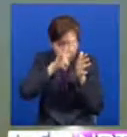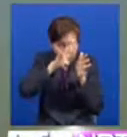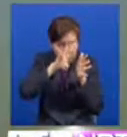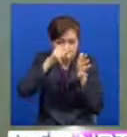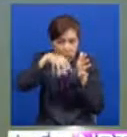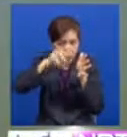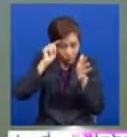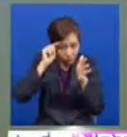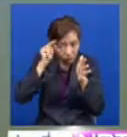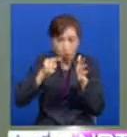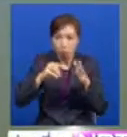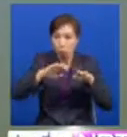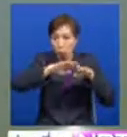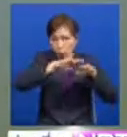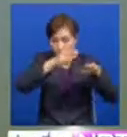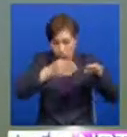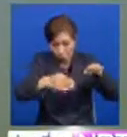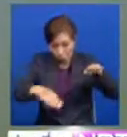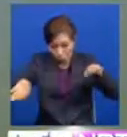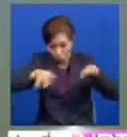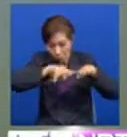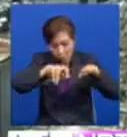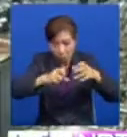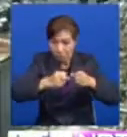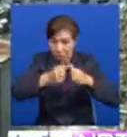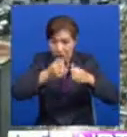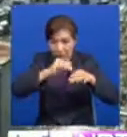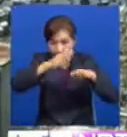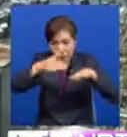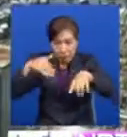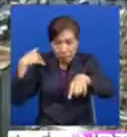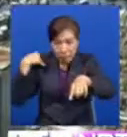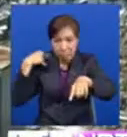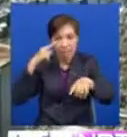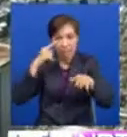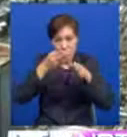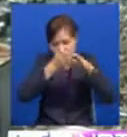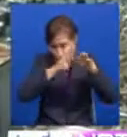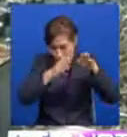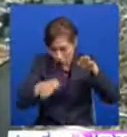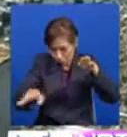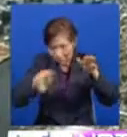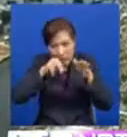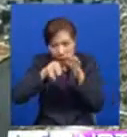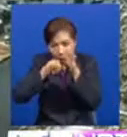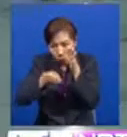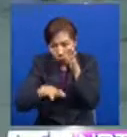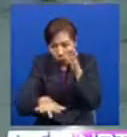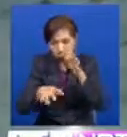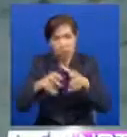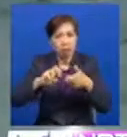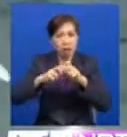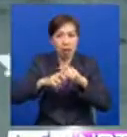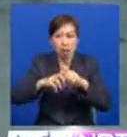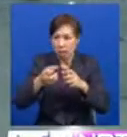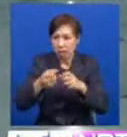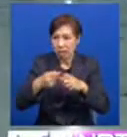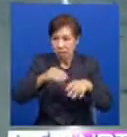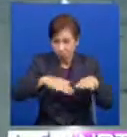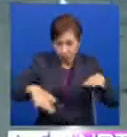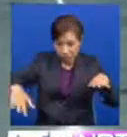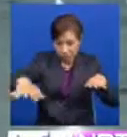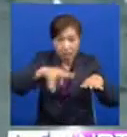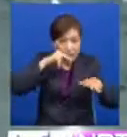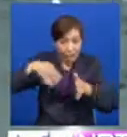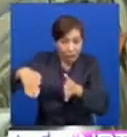ตลิ่งเกิดแนวสันดอนเป็นแนวยาวกว่า 30เมตรส่วนด้านท้ายเขื่อนระดับน้ำลดลงเช่นกันทำให้เกิดเนินทรายกลางแม่น้ำ